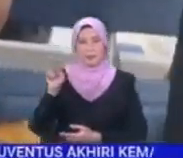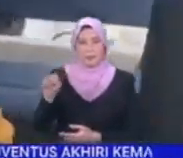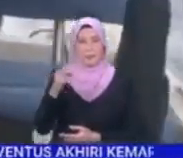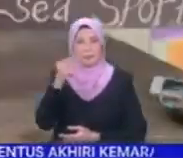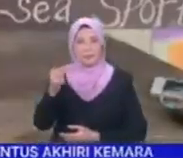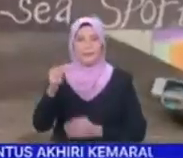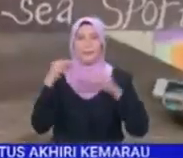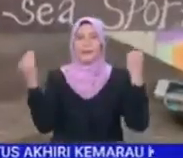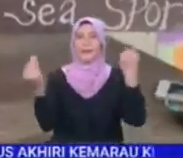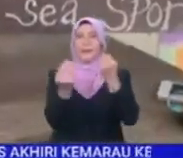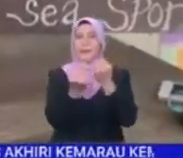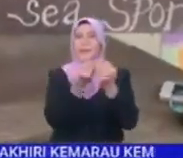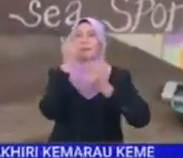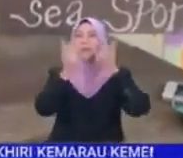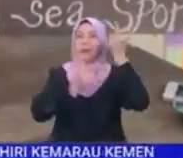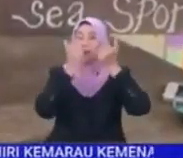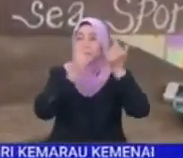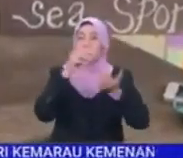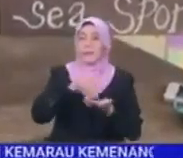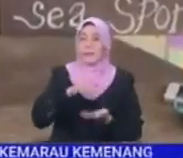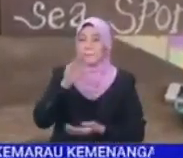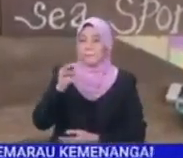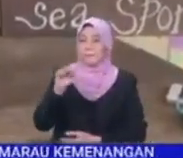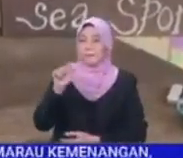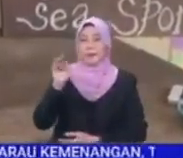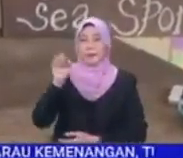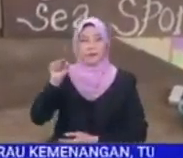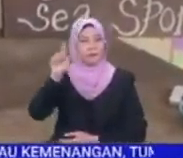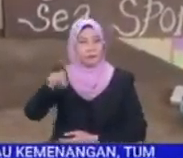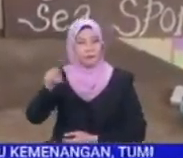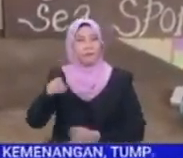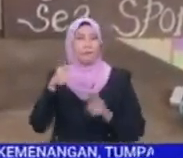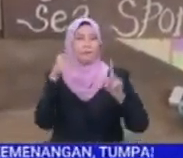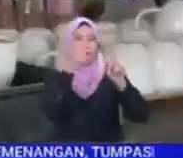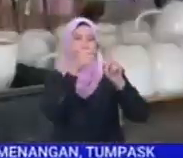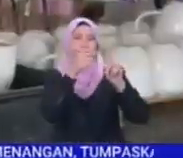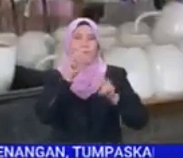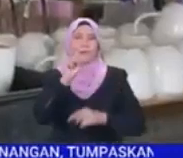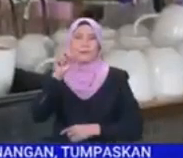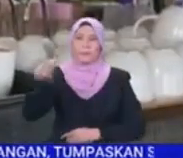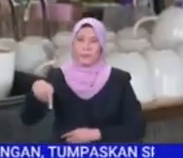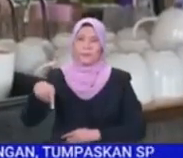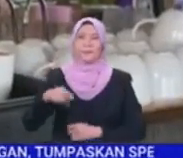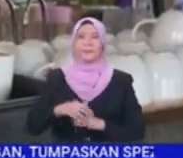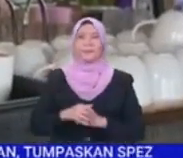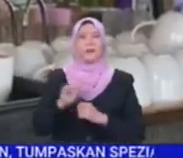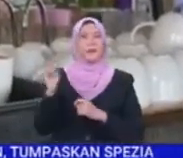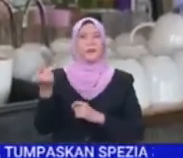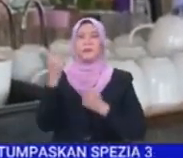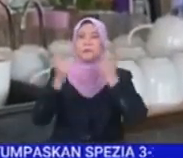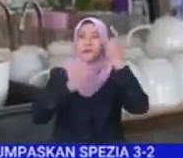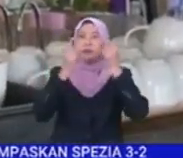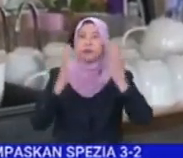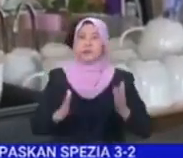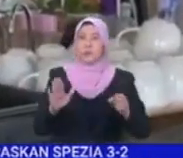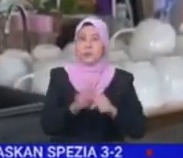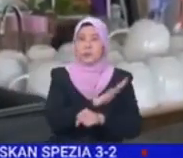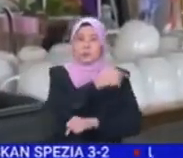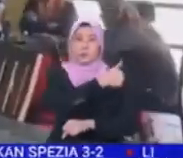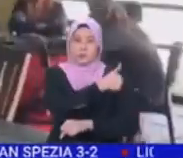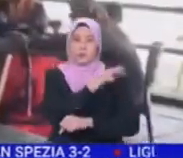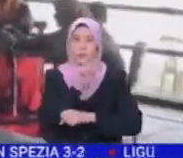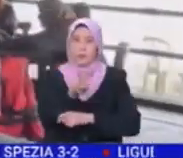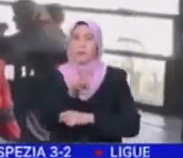masyarakat di negeri ini yang berkunjung ke Marang mematuhi sop ditetapkan meskipun hanya pelancong yang lengkap do vaksin